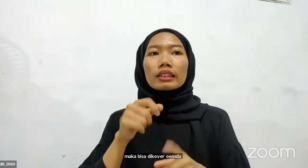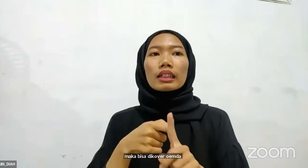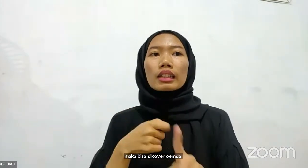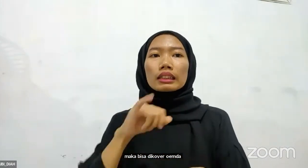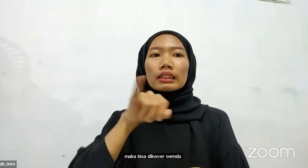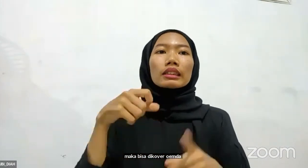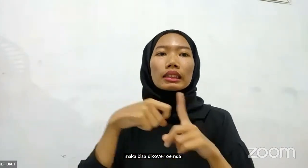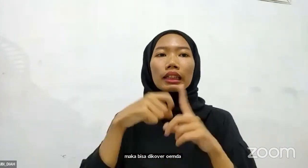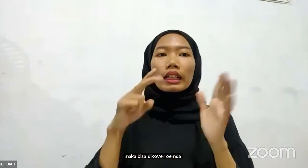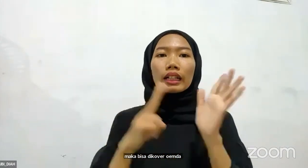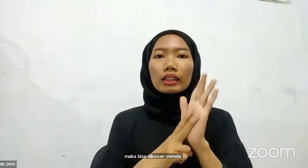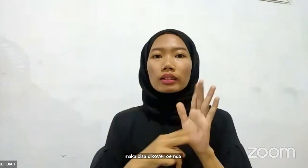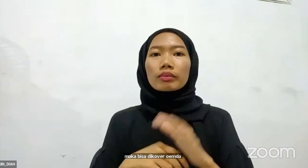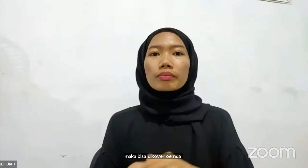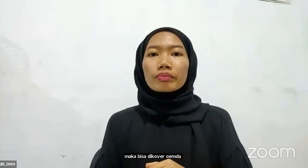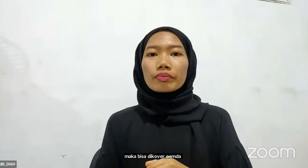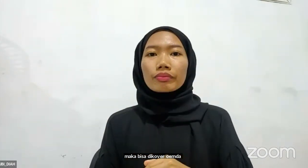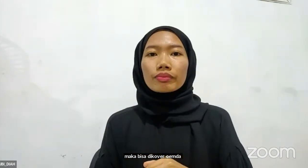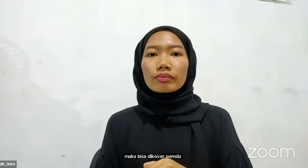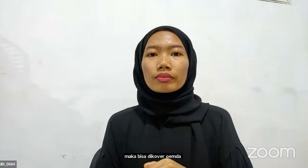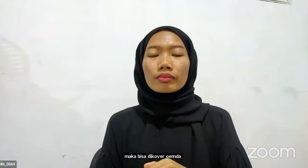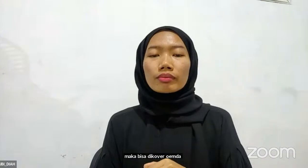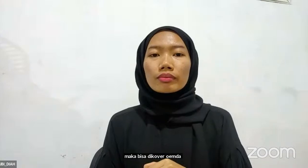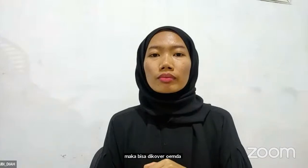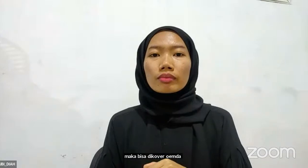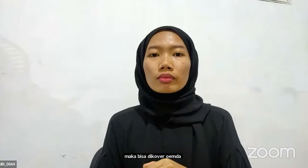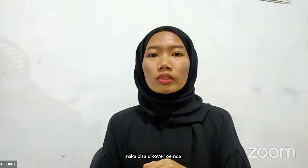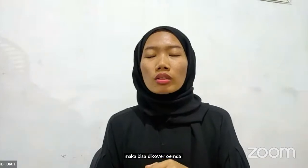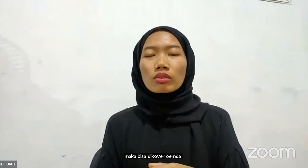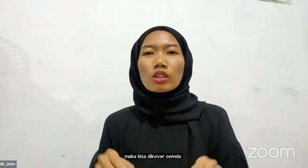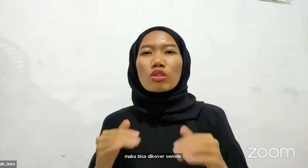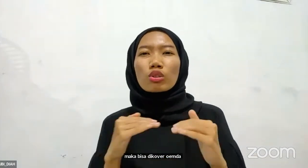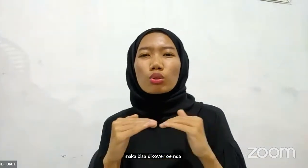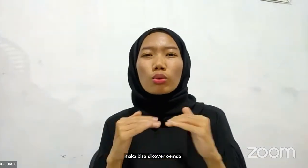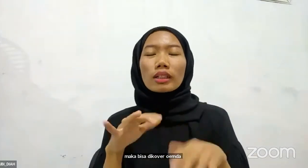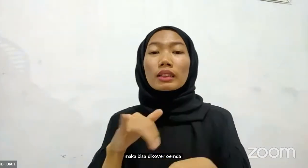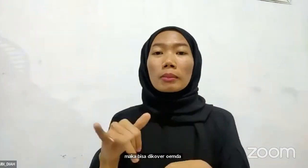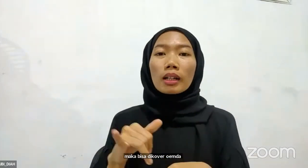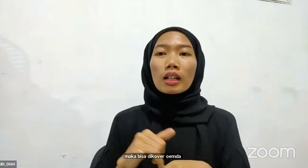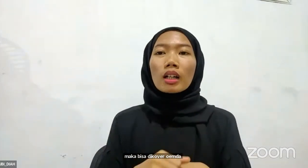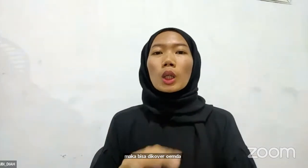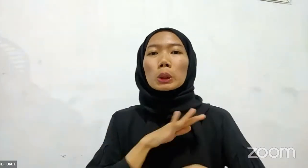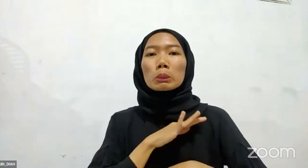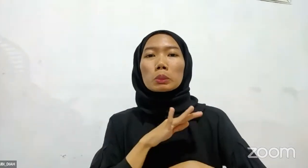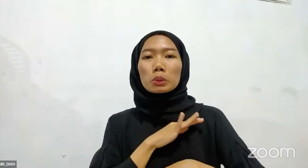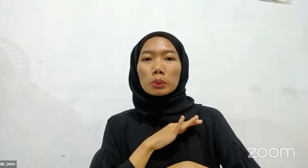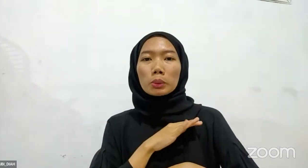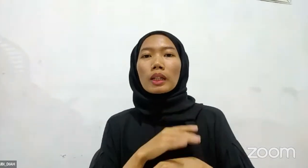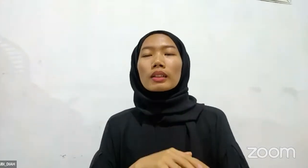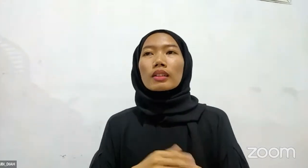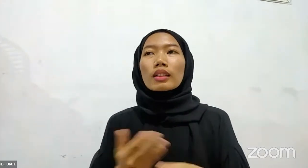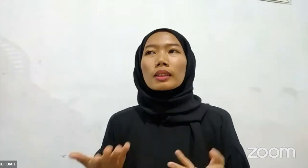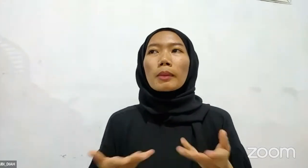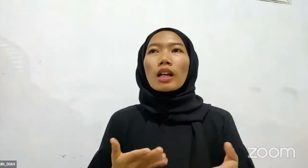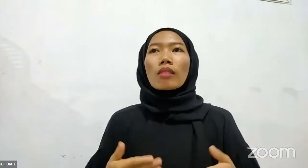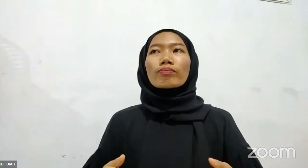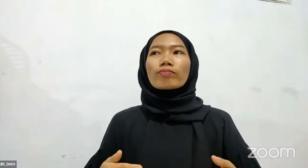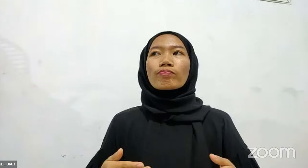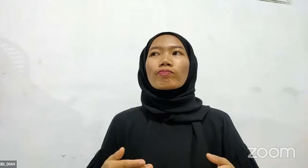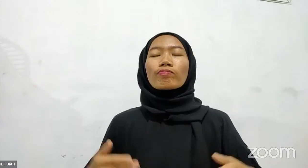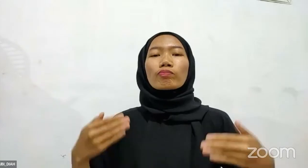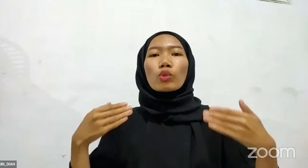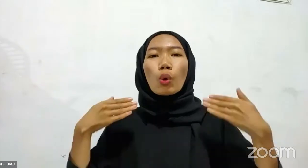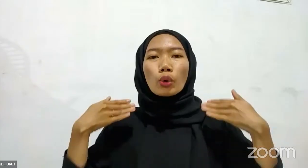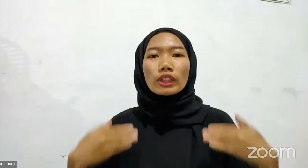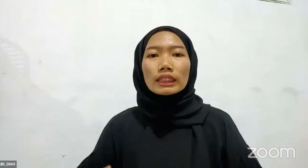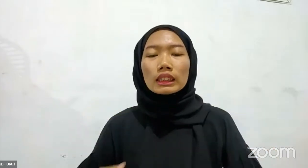diberikan itu betul-betul sesuai dengan kebutuhan, sesuai dengan kondisi dari penyandang disabilitas. Nah, ini tentu tidak